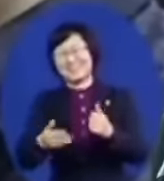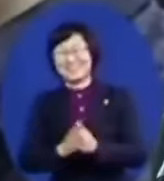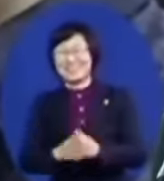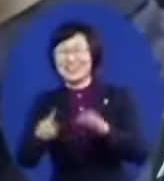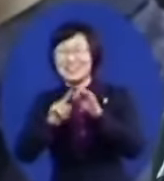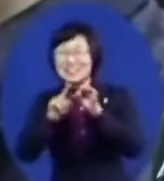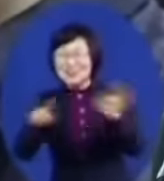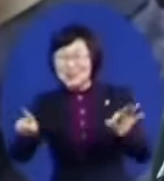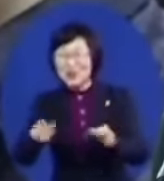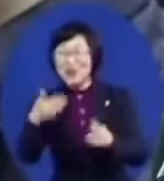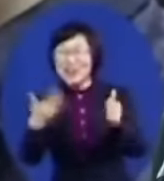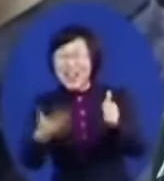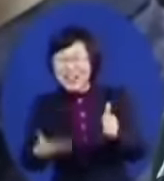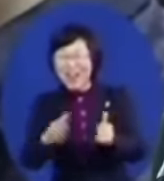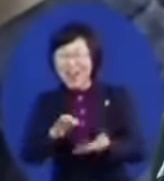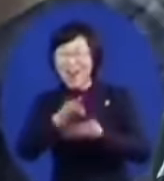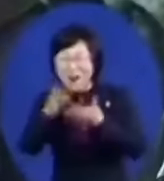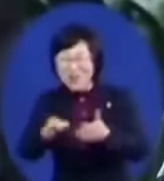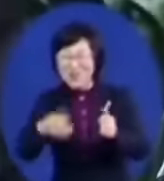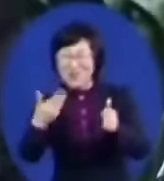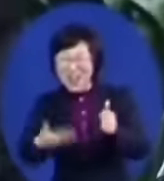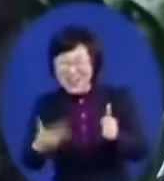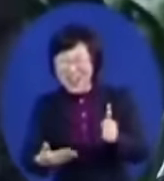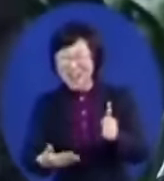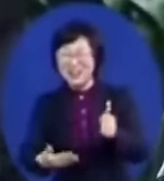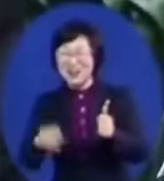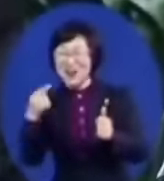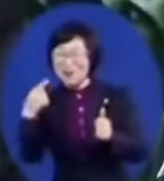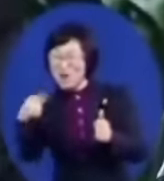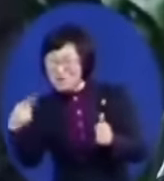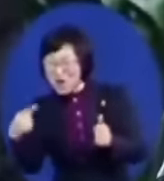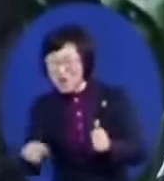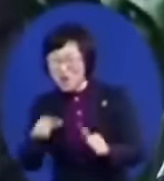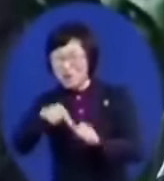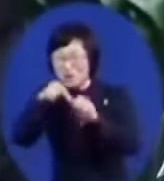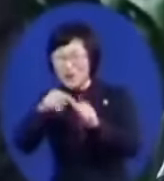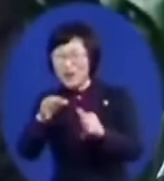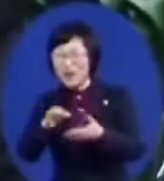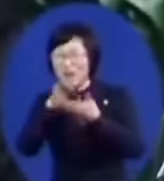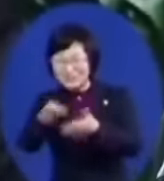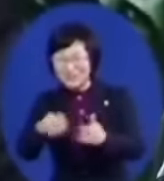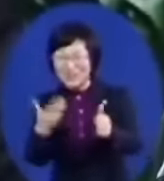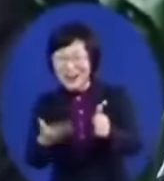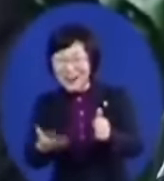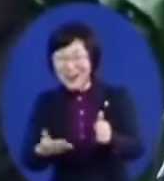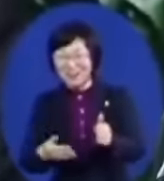11조 내놓아라, 헌금 내놓아라, 무슨 회비 내놓아라, 구제금 내놓아라.